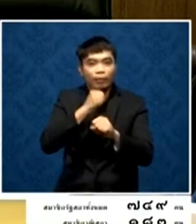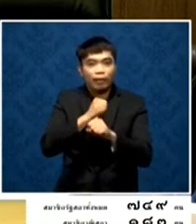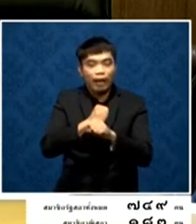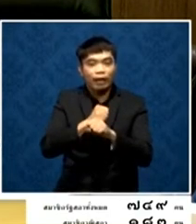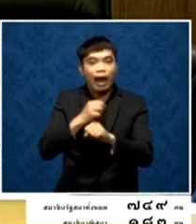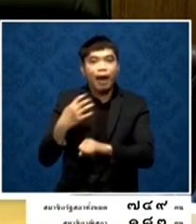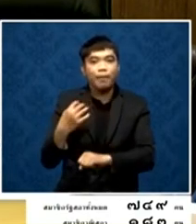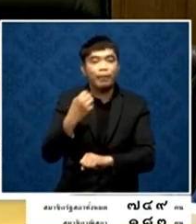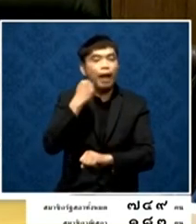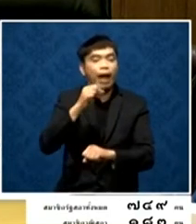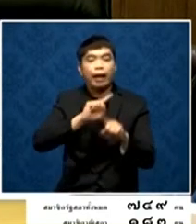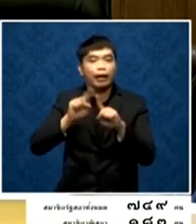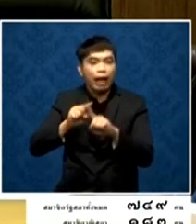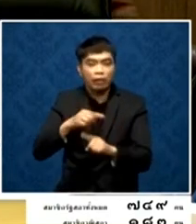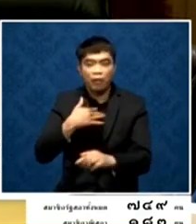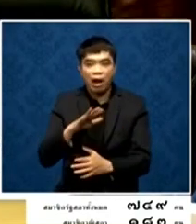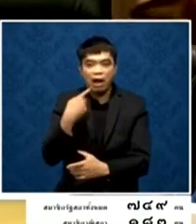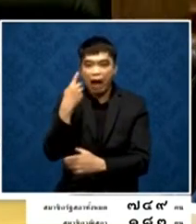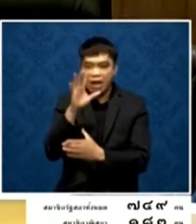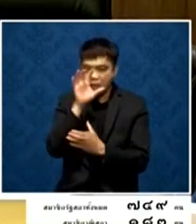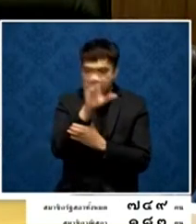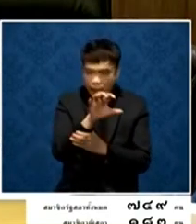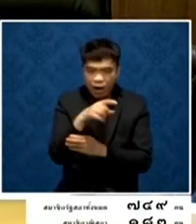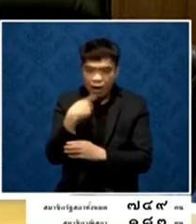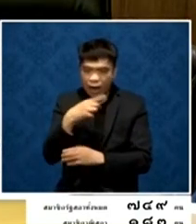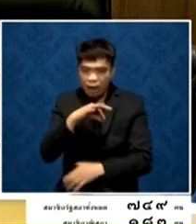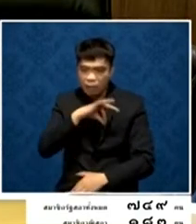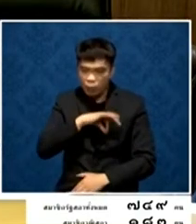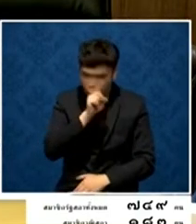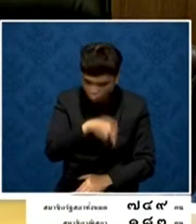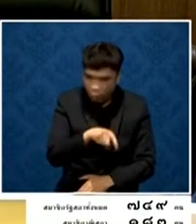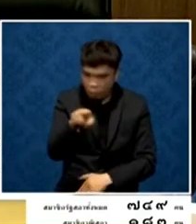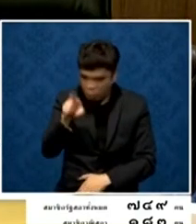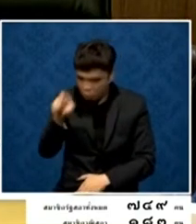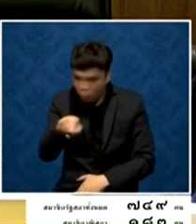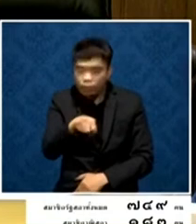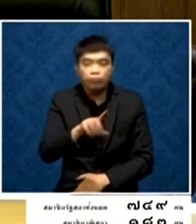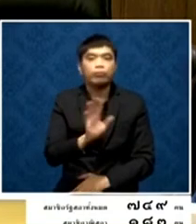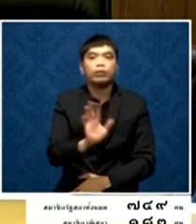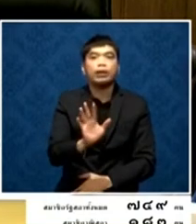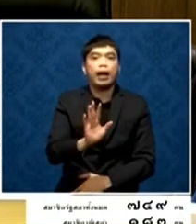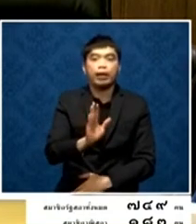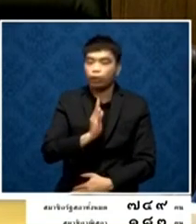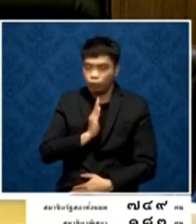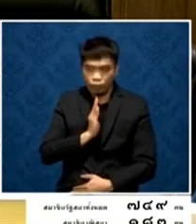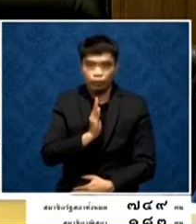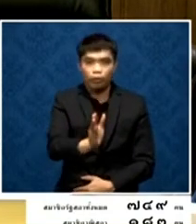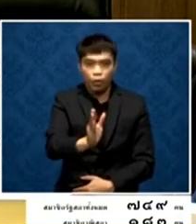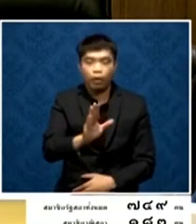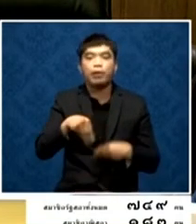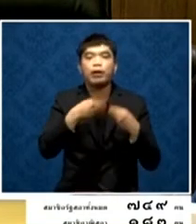ก็คงไม่ได้ใช้เหตุผลจริงๆอ่ะเอ้ยไม่ใช่คุณประพันธ์เนี่ยคงไม่ได้ใช้ผลจริงเพราะว่า